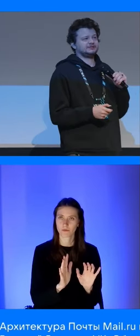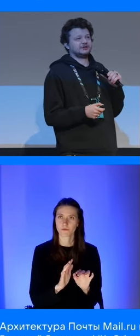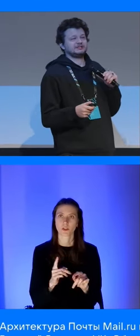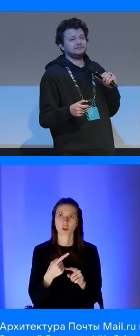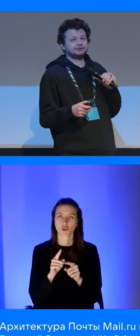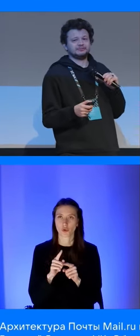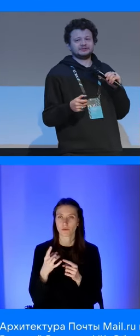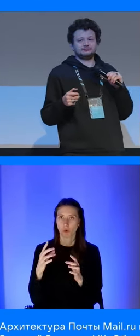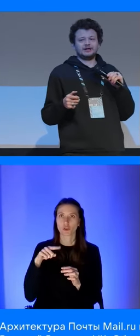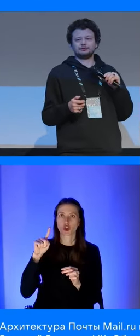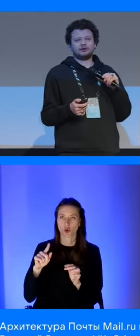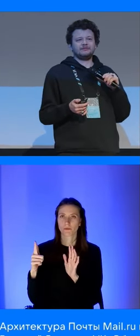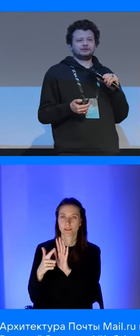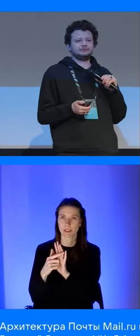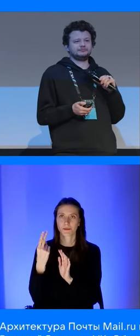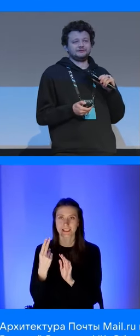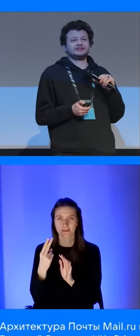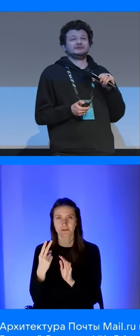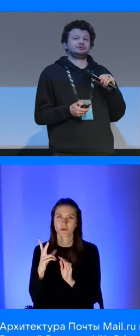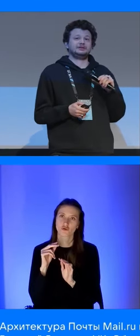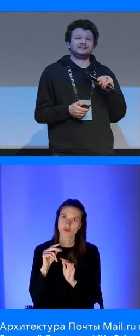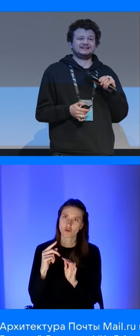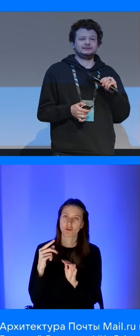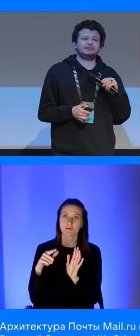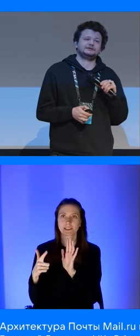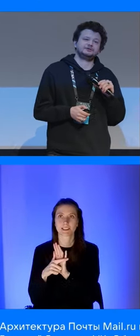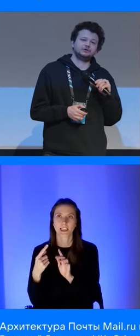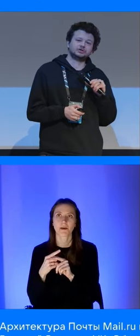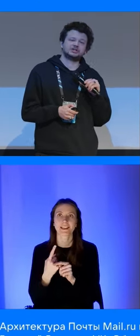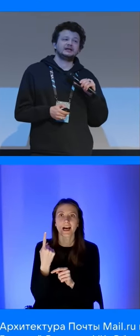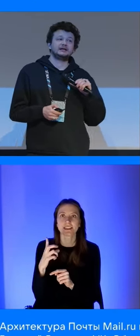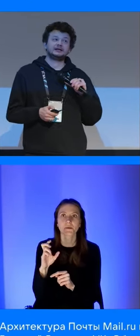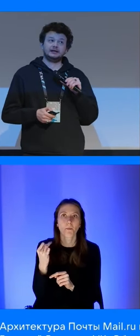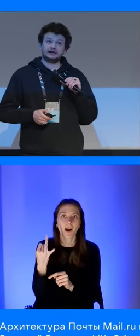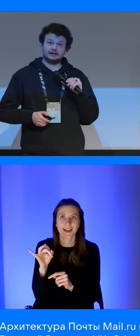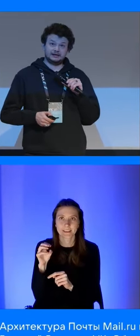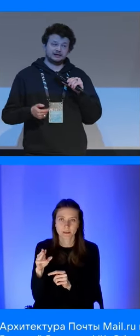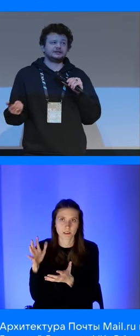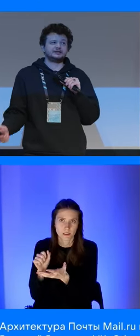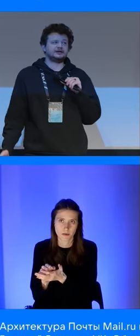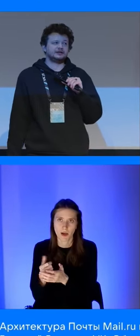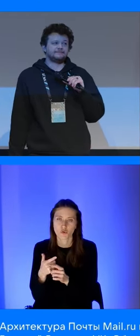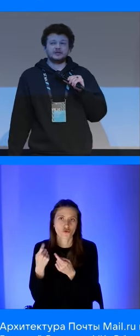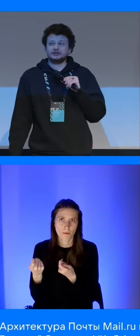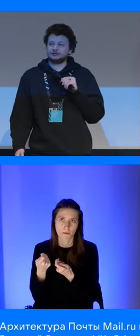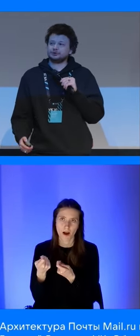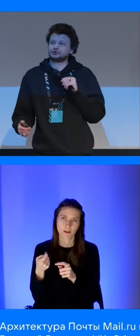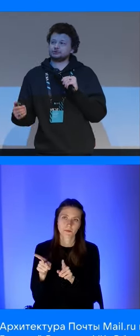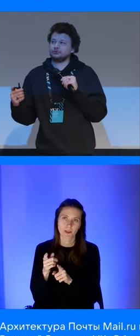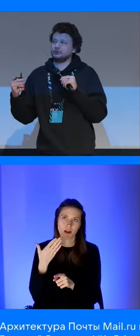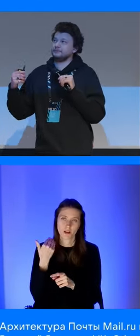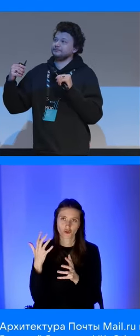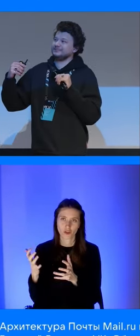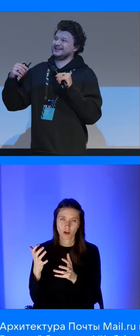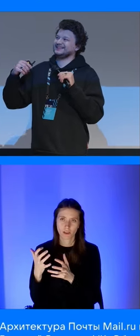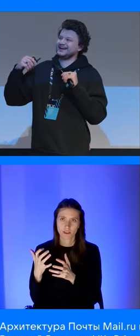просто как циферка 7, причем это бинарно упаковано, но циферка 7 будет занимать 1 байт всего лишь для хранения данных. Дело в том,